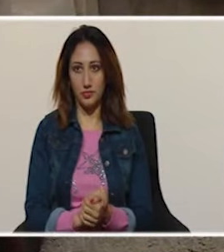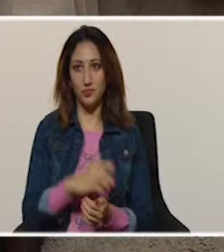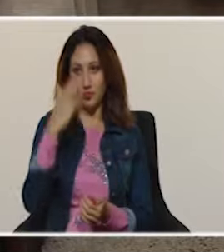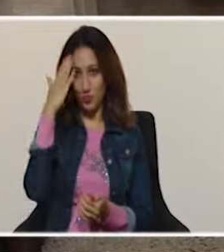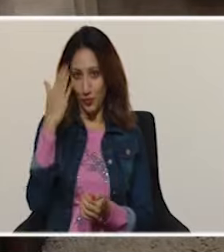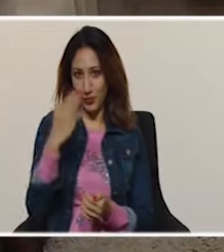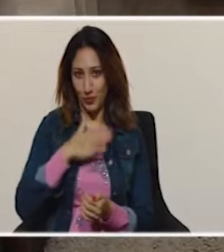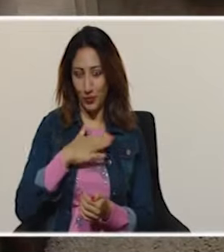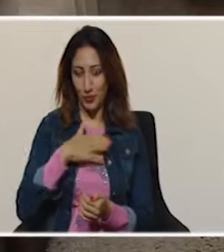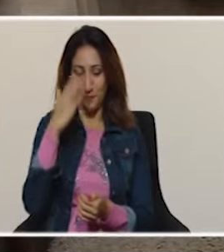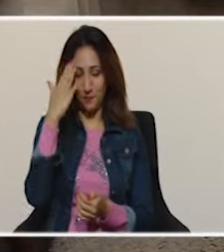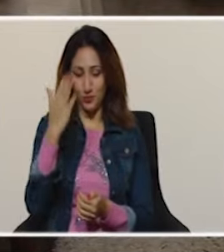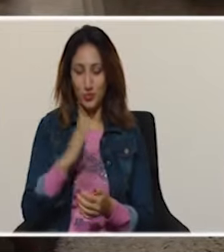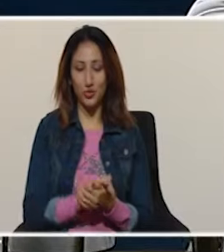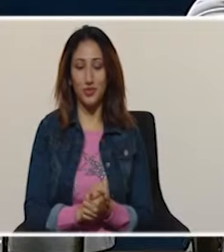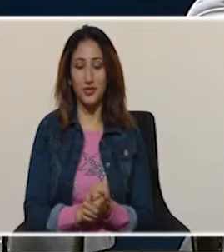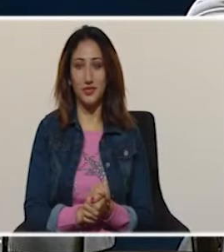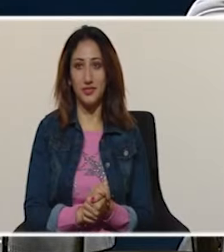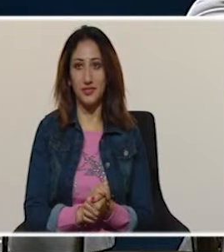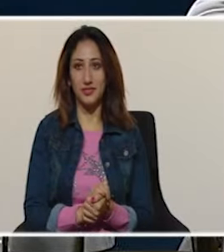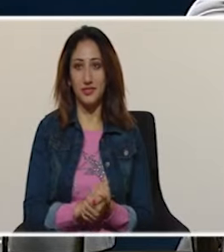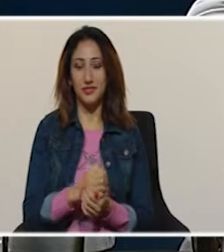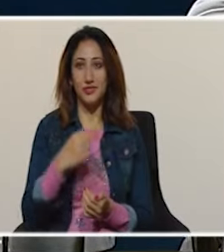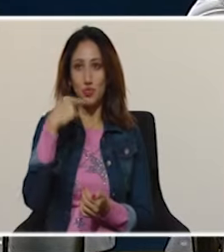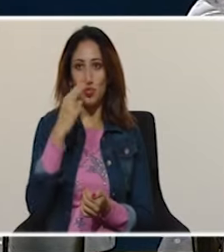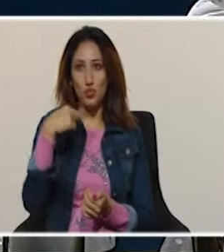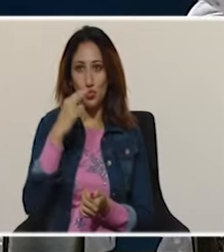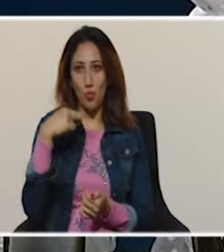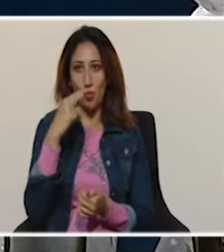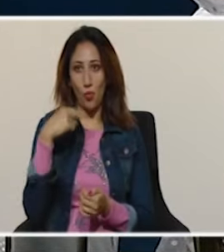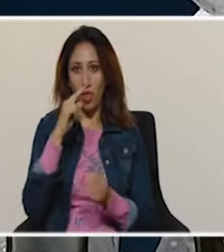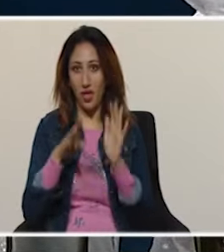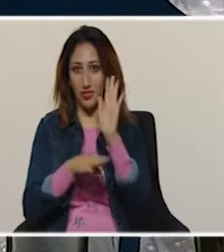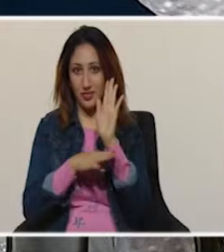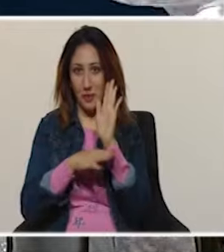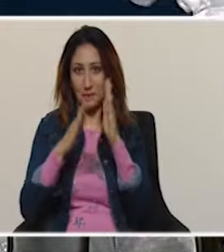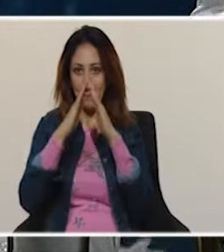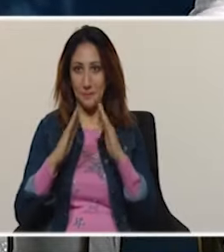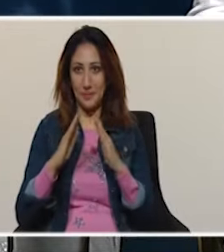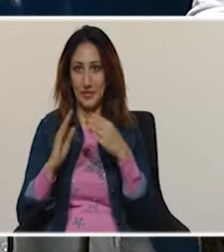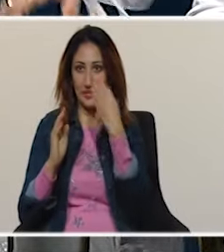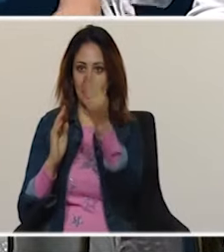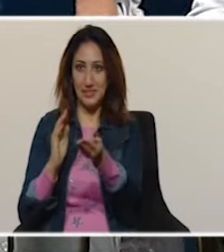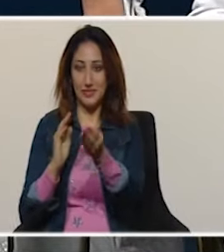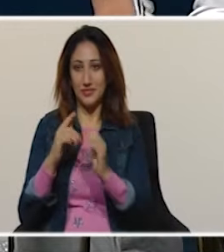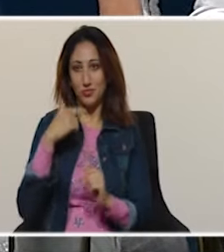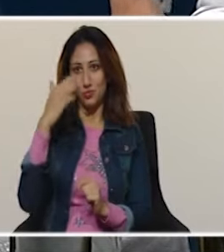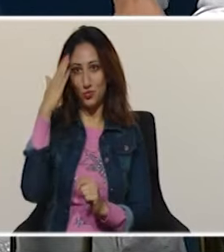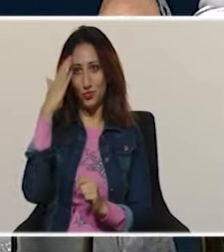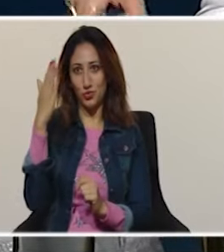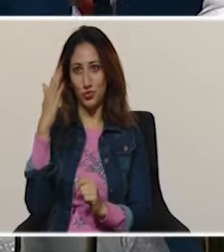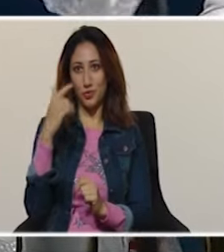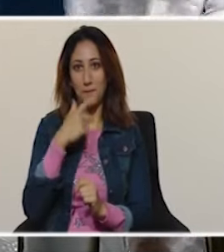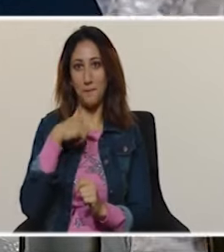بشكرك. تسلم لي. شوكليت. شوكولاته بالمصري. لا لا. بتحبي الشوكولاته. في ست ما